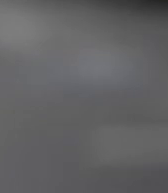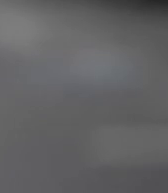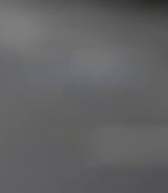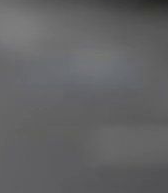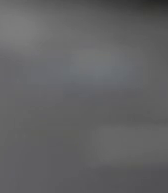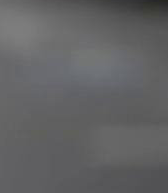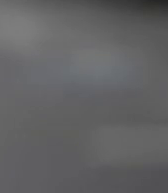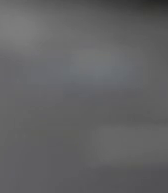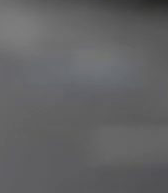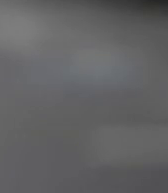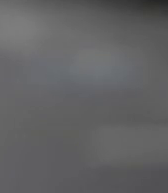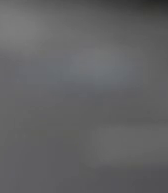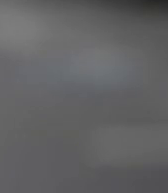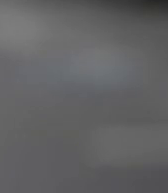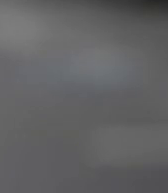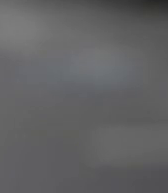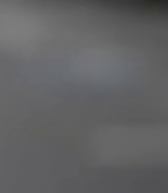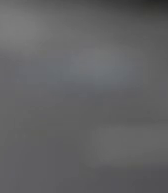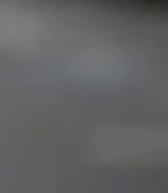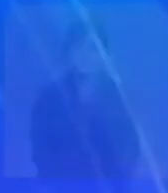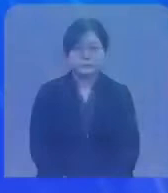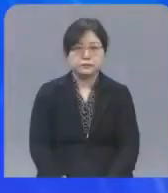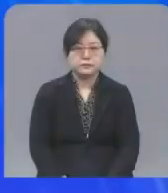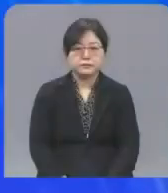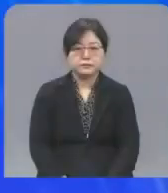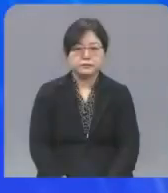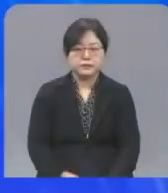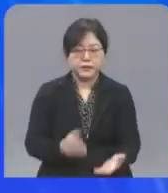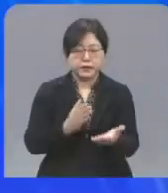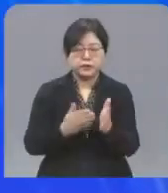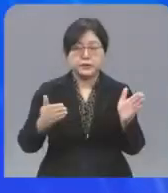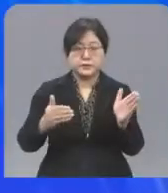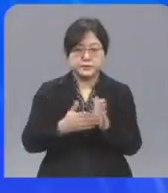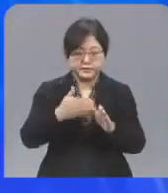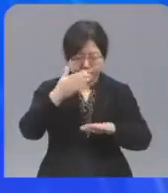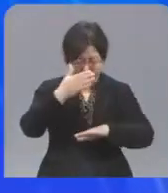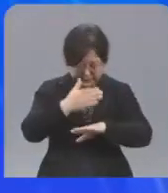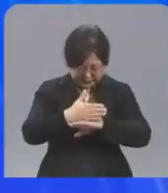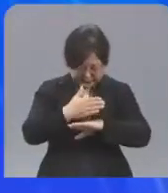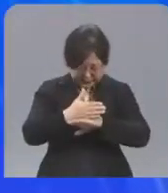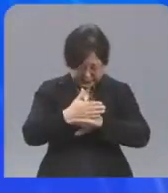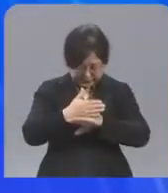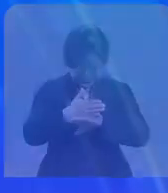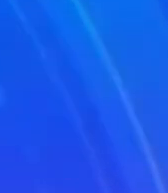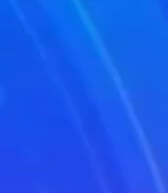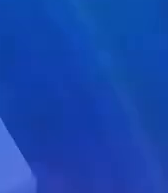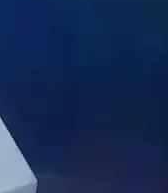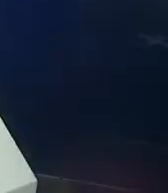보이겠습니다. 날씨였습니다. 뉴스를 마칩니다. 여러분 고맙습니다.